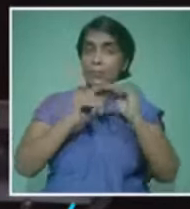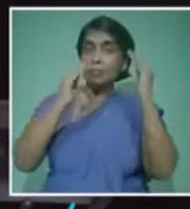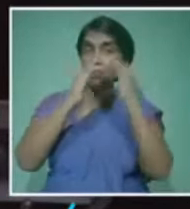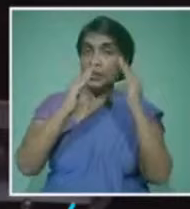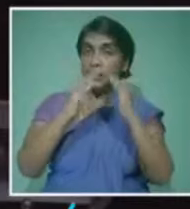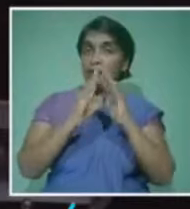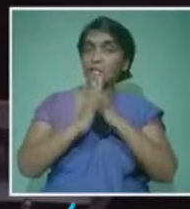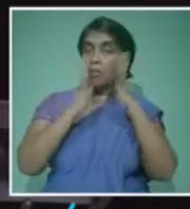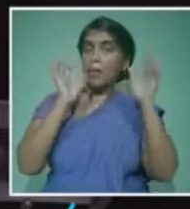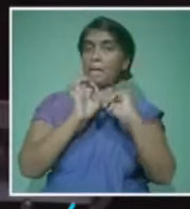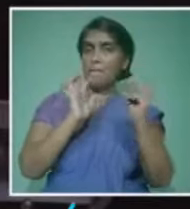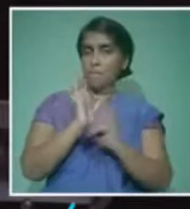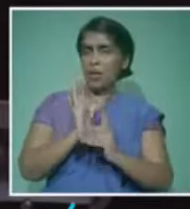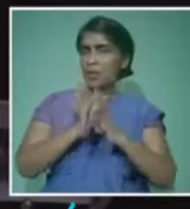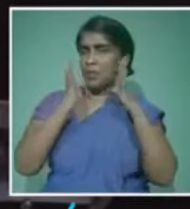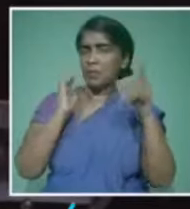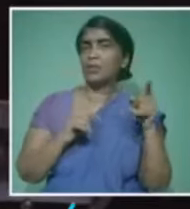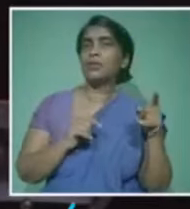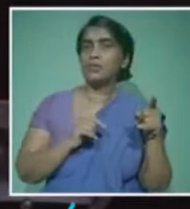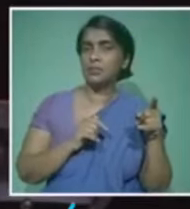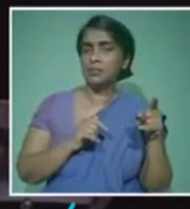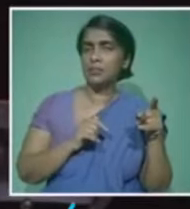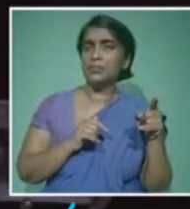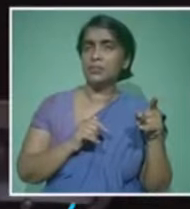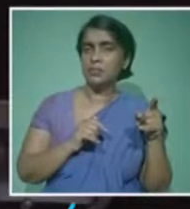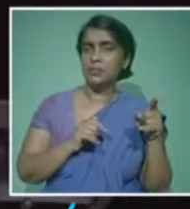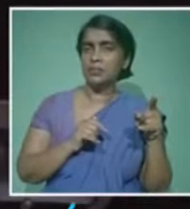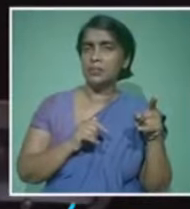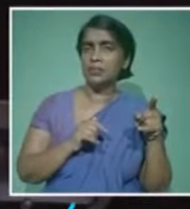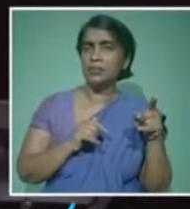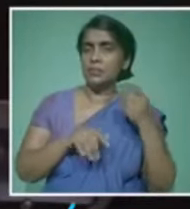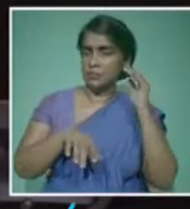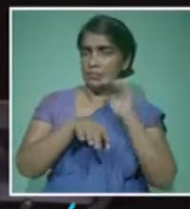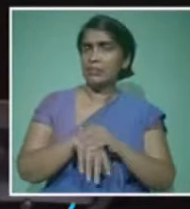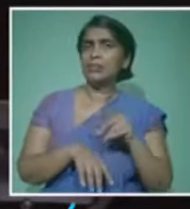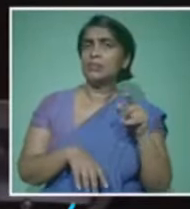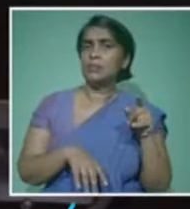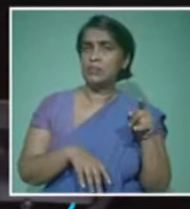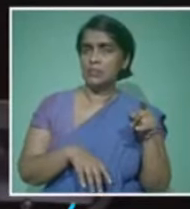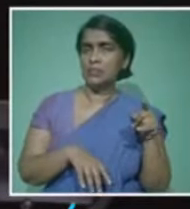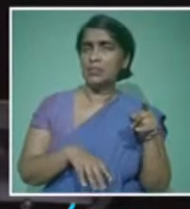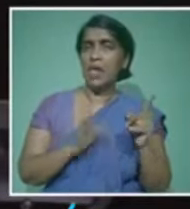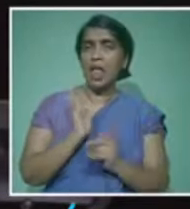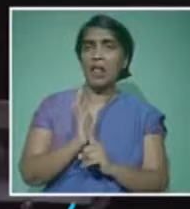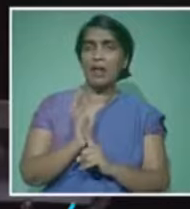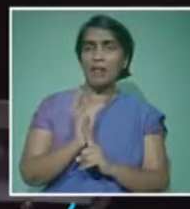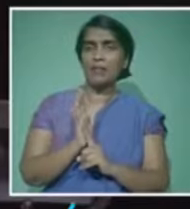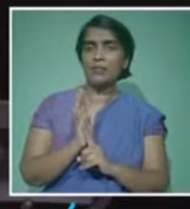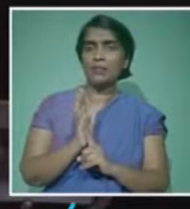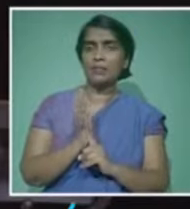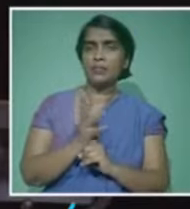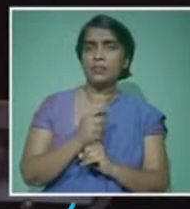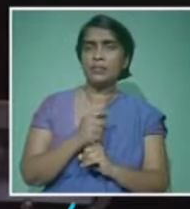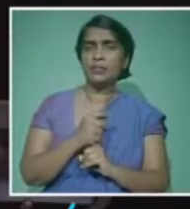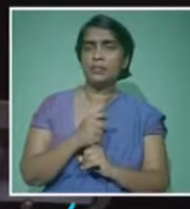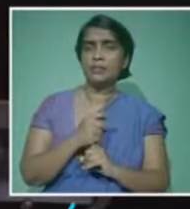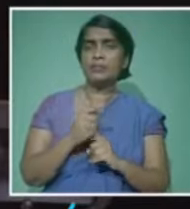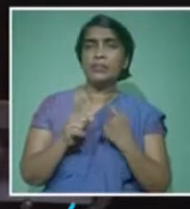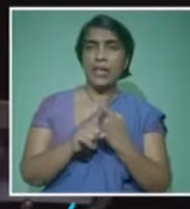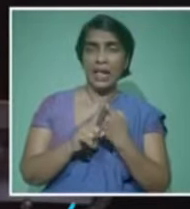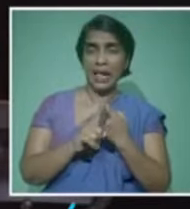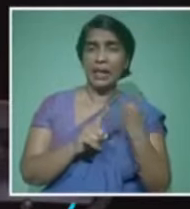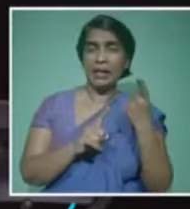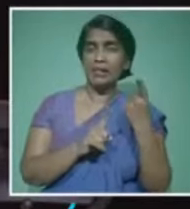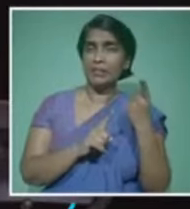නිවාසවල විශාල බිල් වර්ගයක් තියෙනවා. දැන් ඒක එක මේකක් ලකුණ අපේ ගරු මන්ත්‍රීතුමා ඔය වෙනුවෙන් ඔබතුමා විශේෂ වරප්‍රසාද